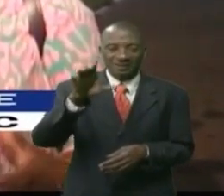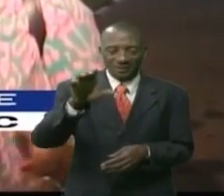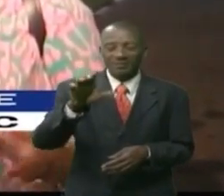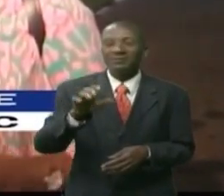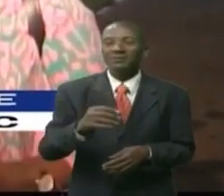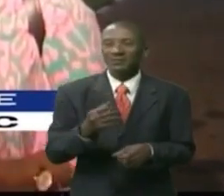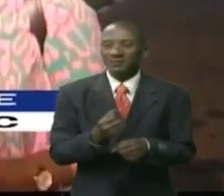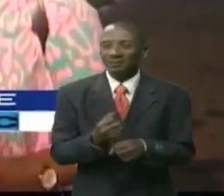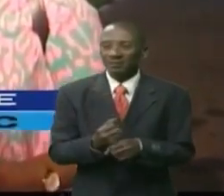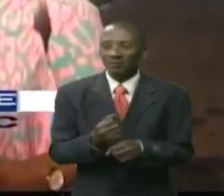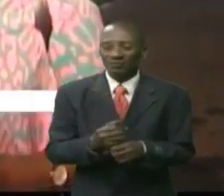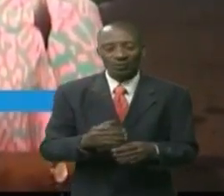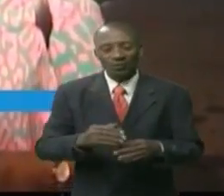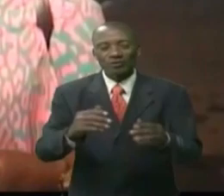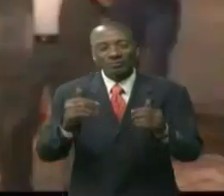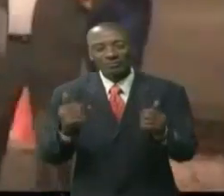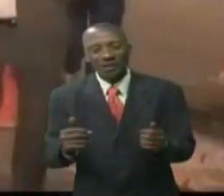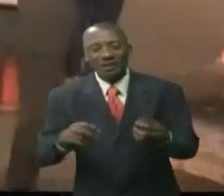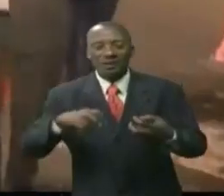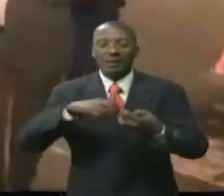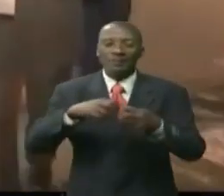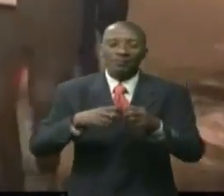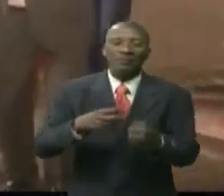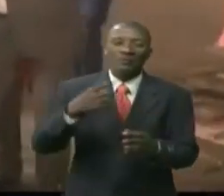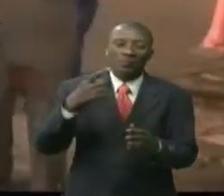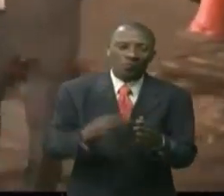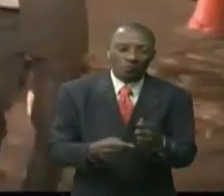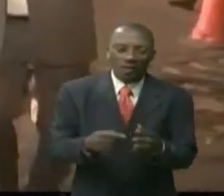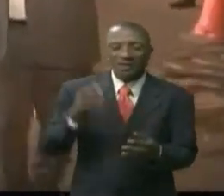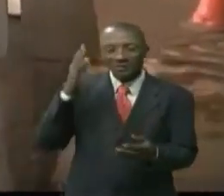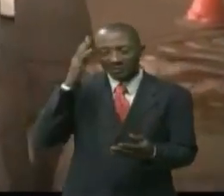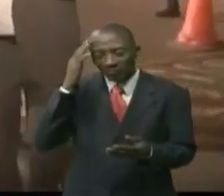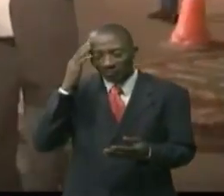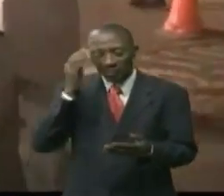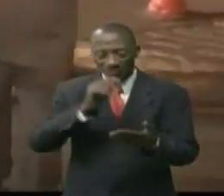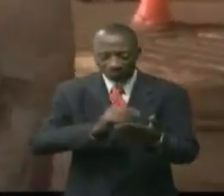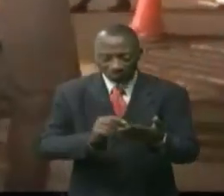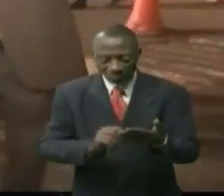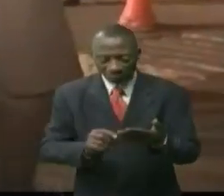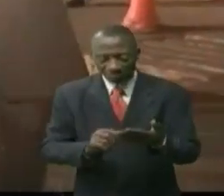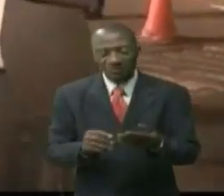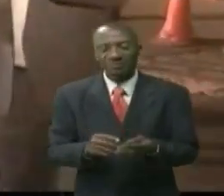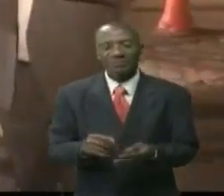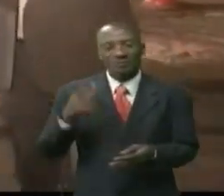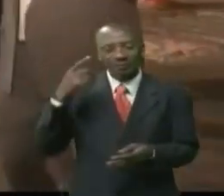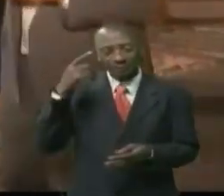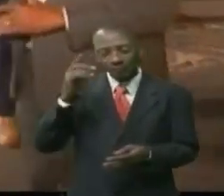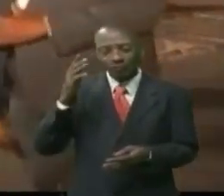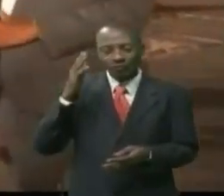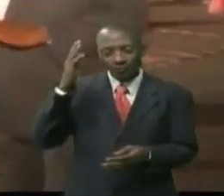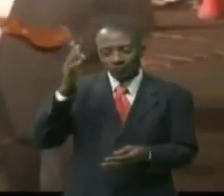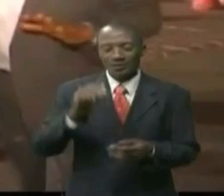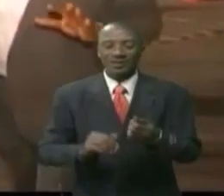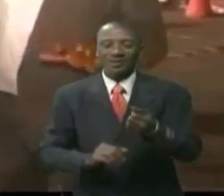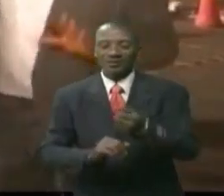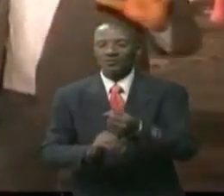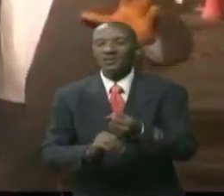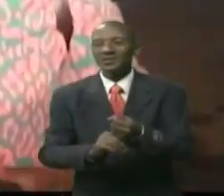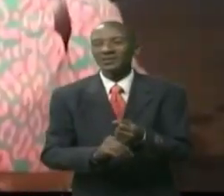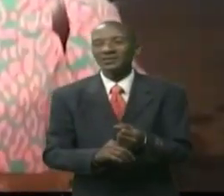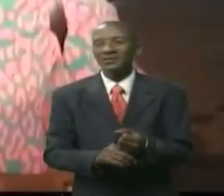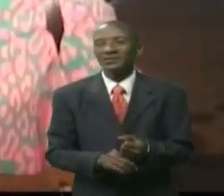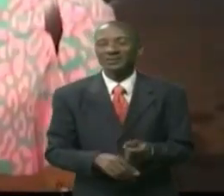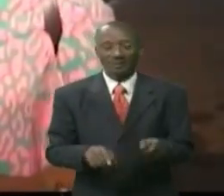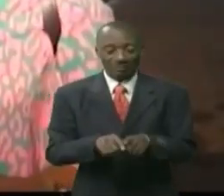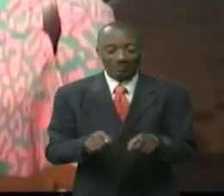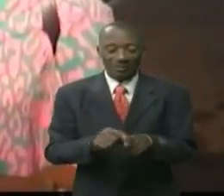dossiers puissent remonter à la surface et que nous puissions les les traiter et permettre à la Direction Provinciale de fonctionner comme